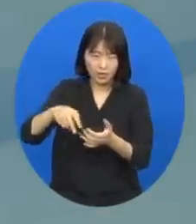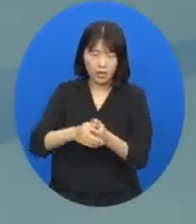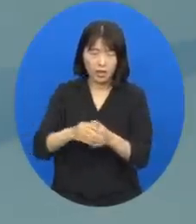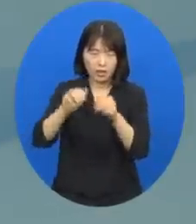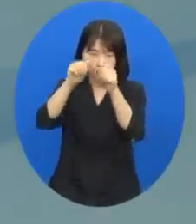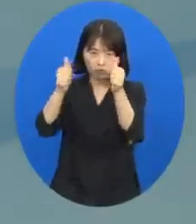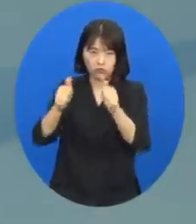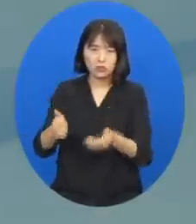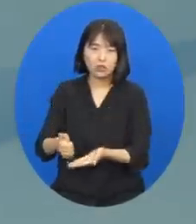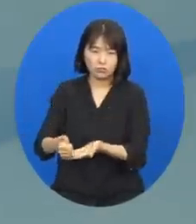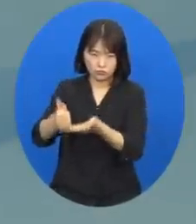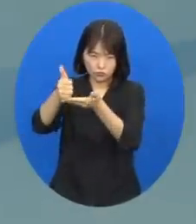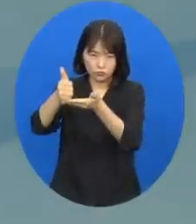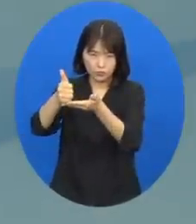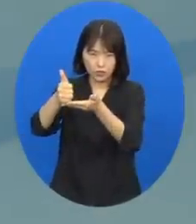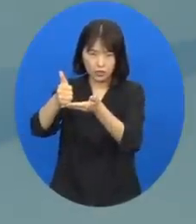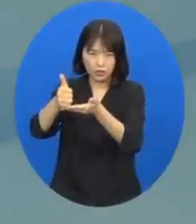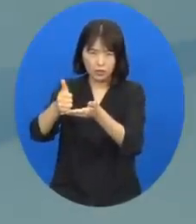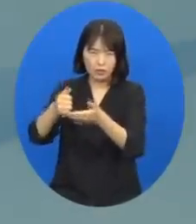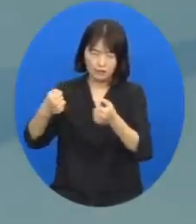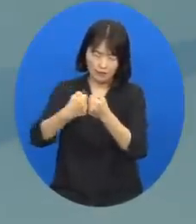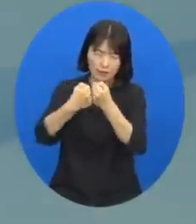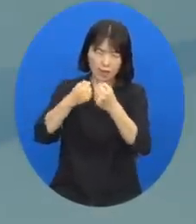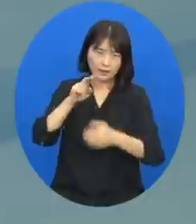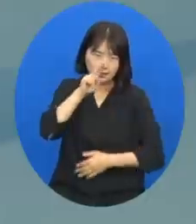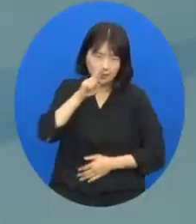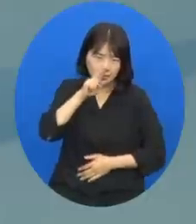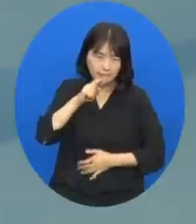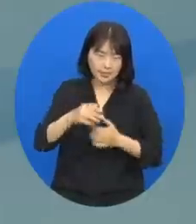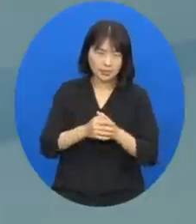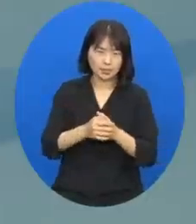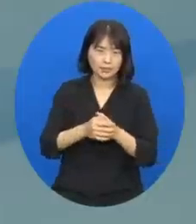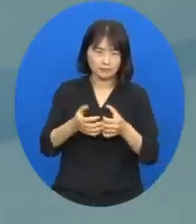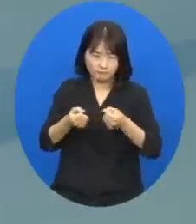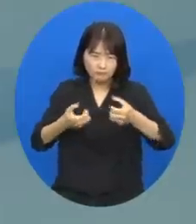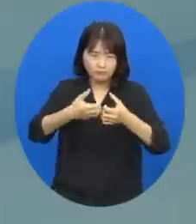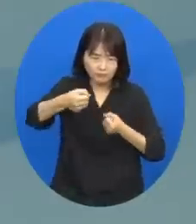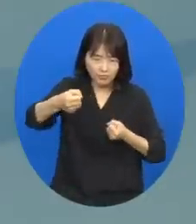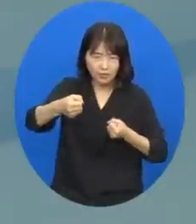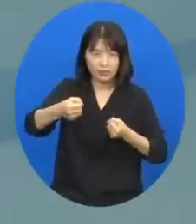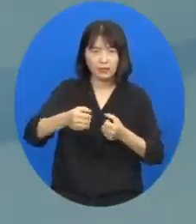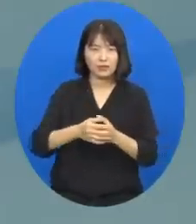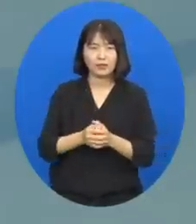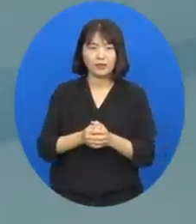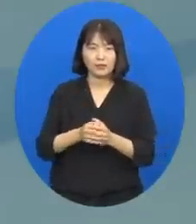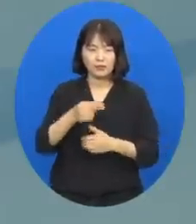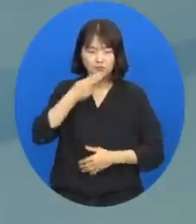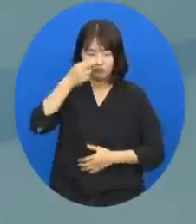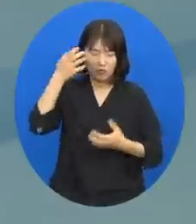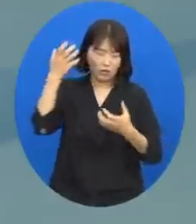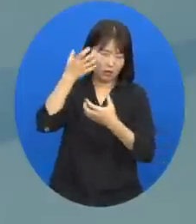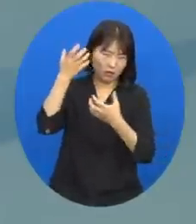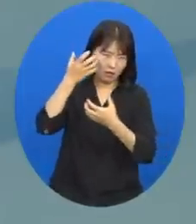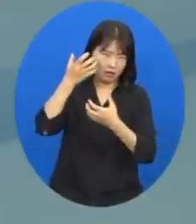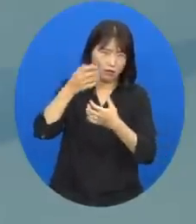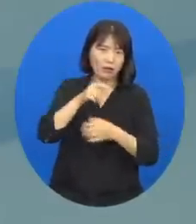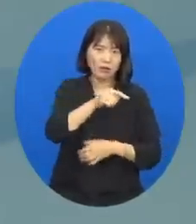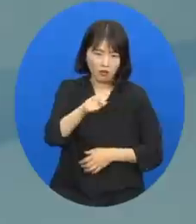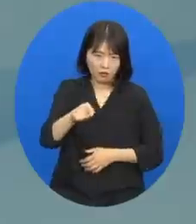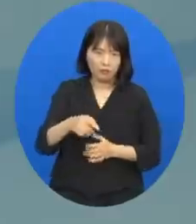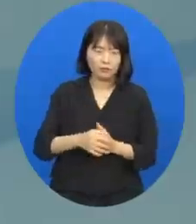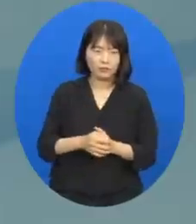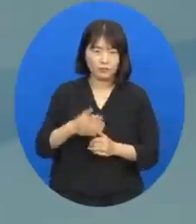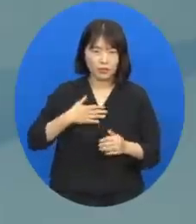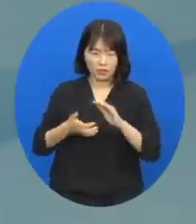매점과 다툼과 시기와 분쟁과 분열과 파당 과 질투가 술 취함과 그와 같은 것들입니다 내가 전에도